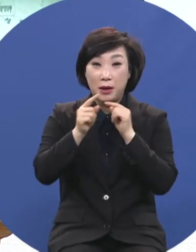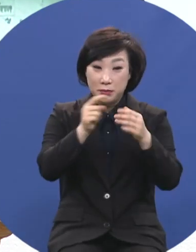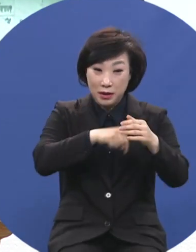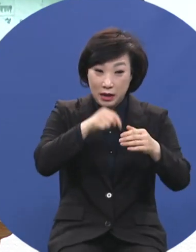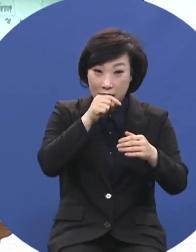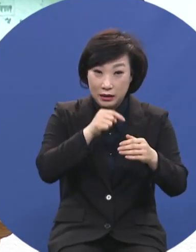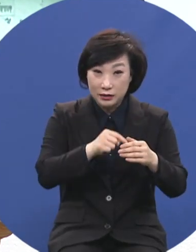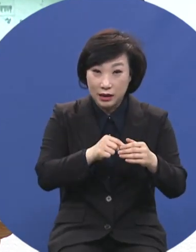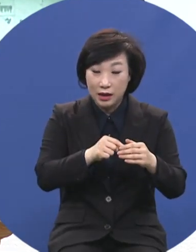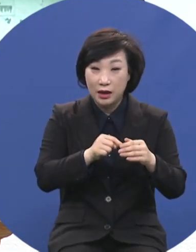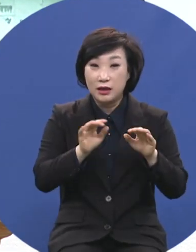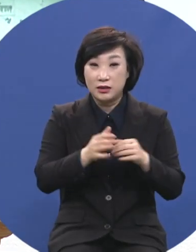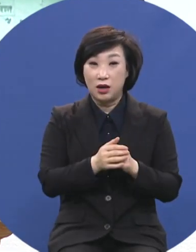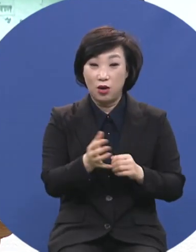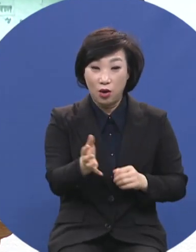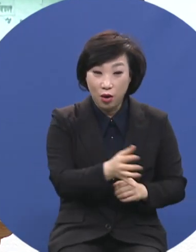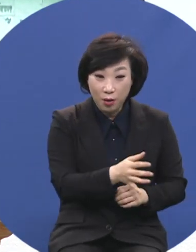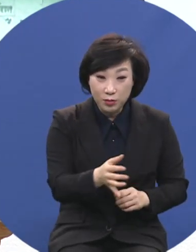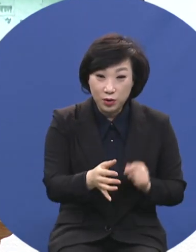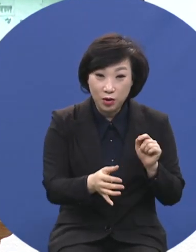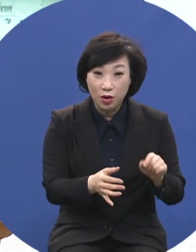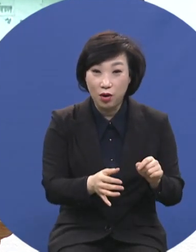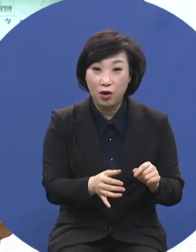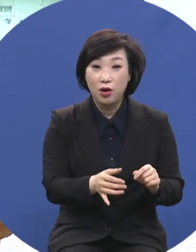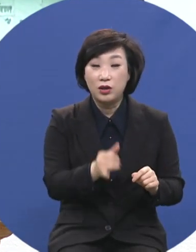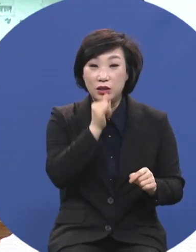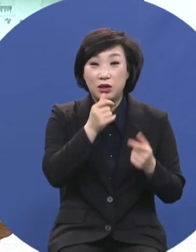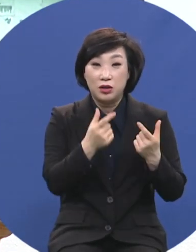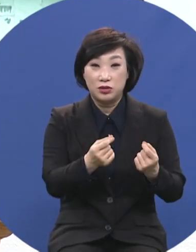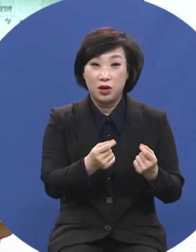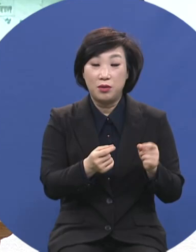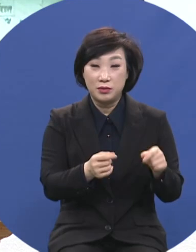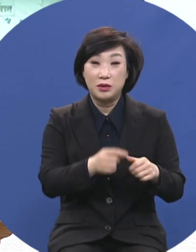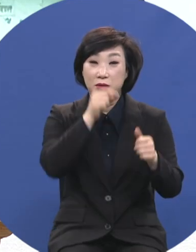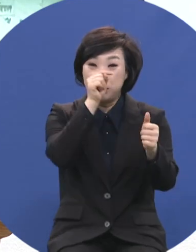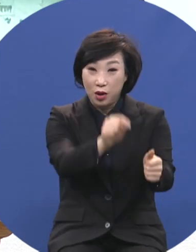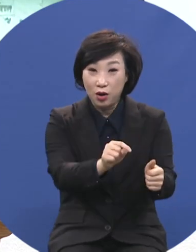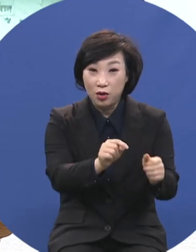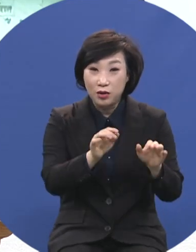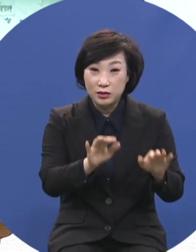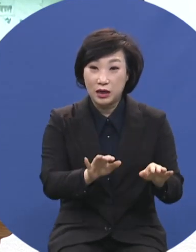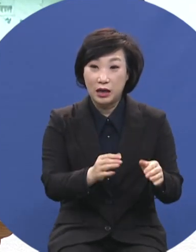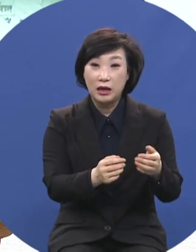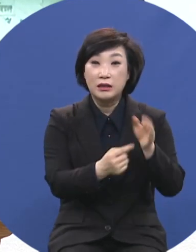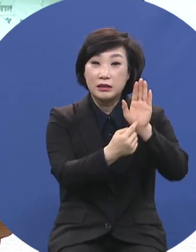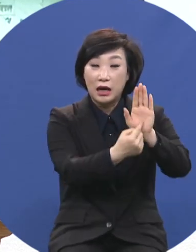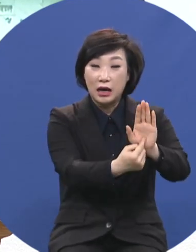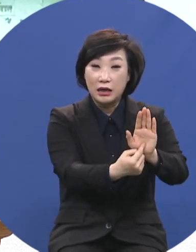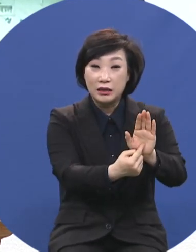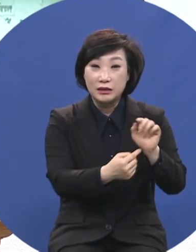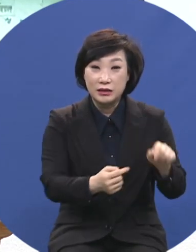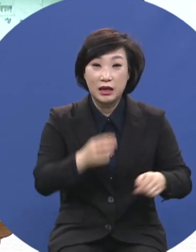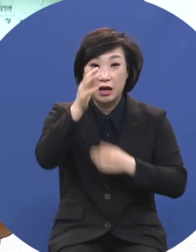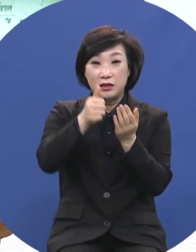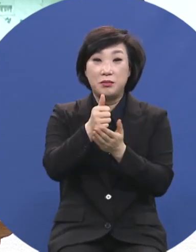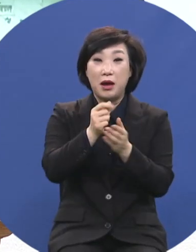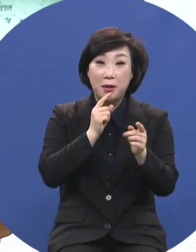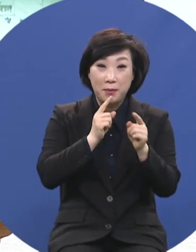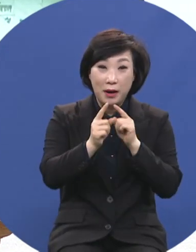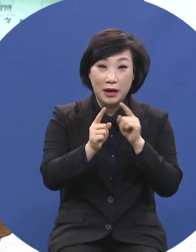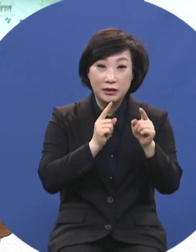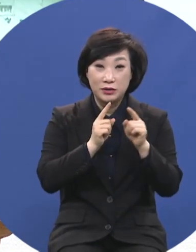속에 없는 것을 있는 것처럼 명령하셔서 나타나게 하시는 그